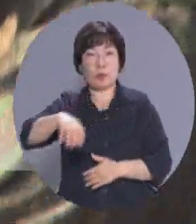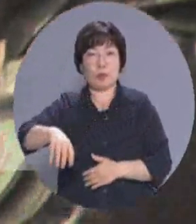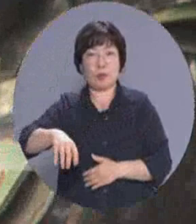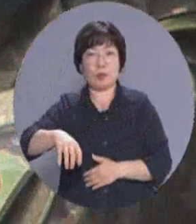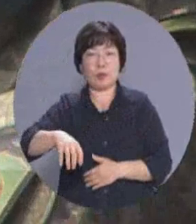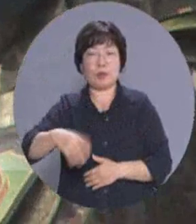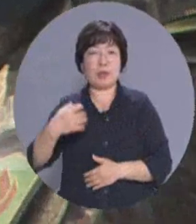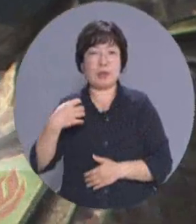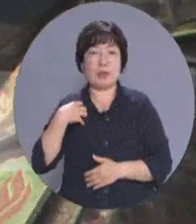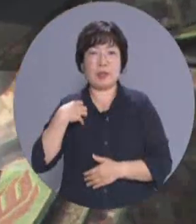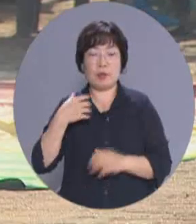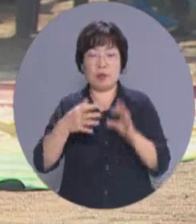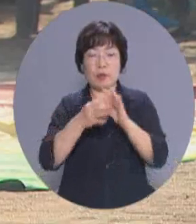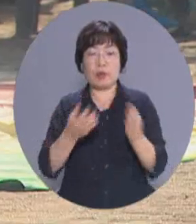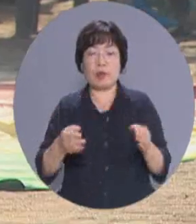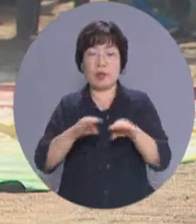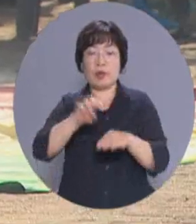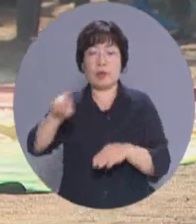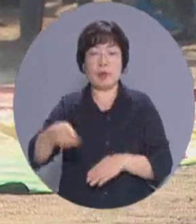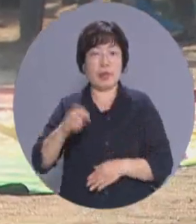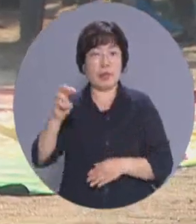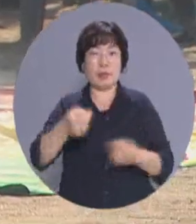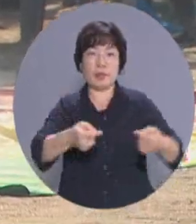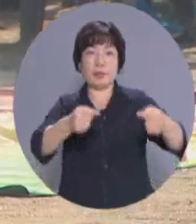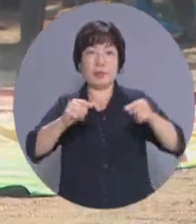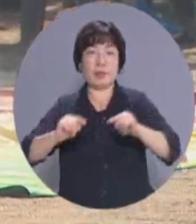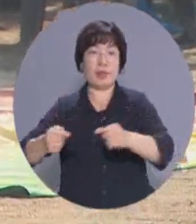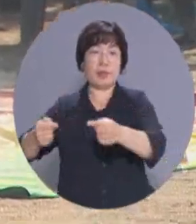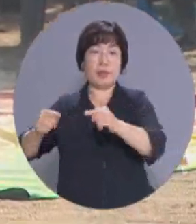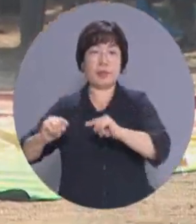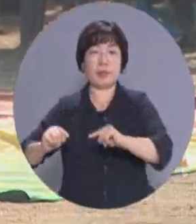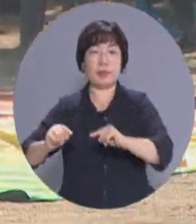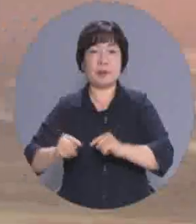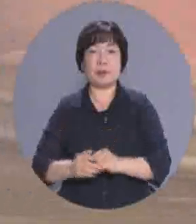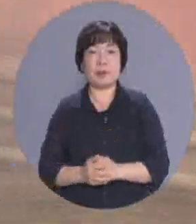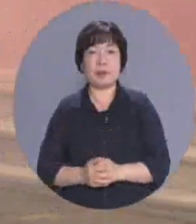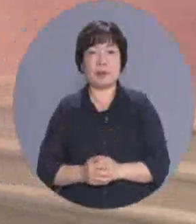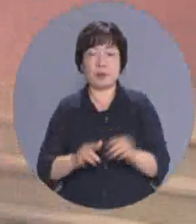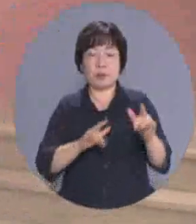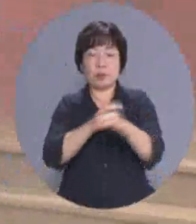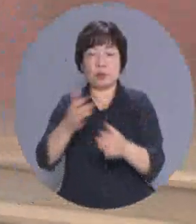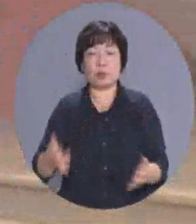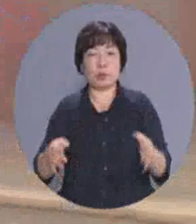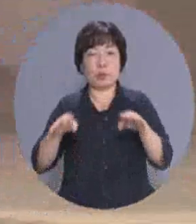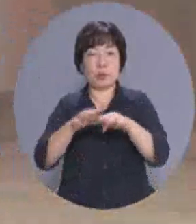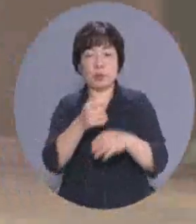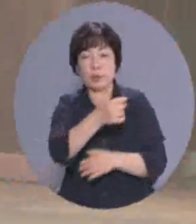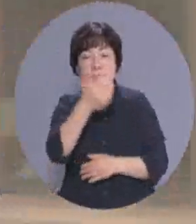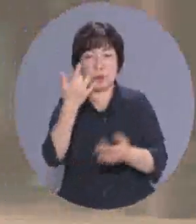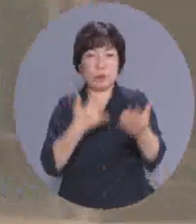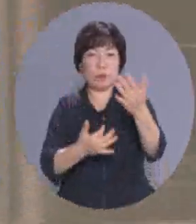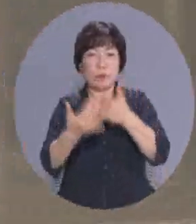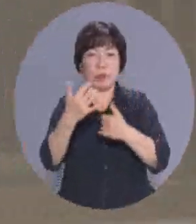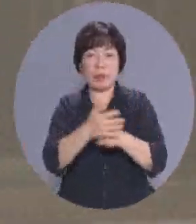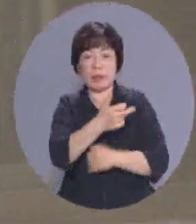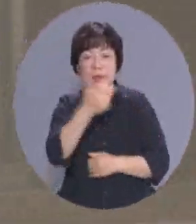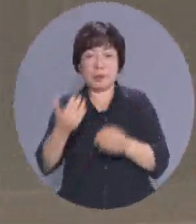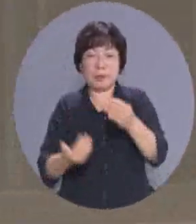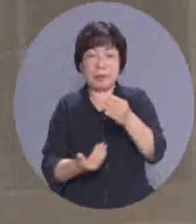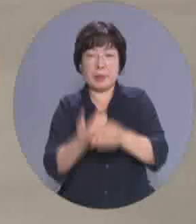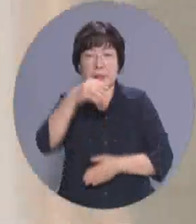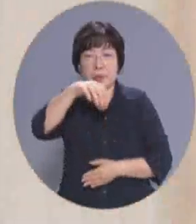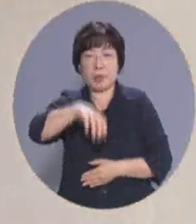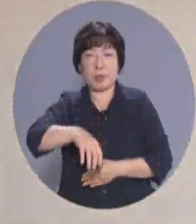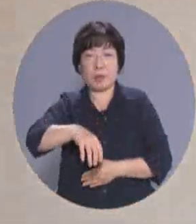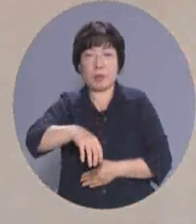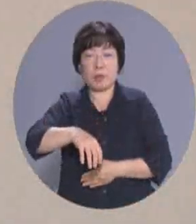각각 주관하고 130여 개 기관이 참여하고 있습니다. 다중 밀집 시설 대형 화재 등 대규모 피해가 우려되는